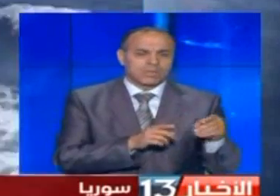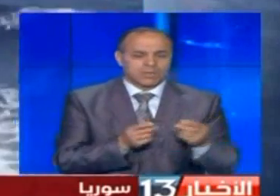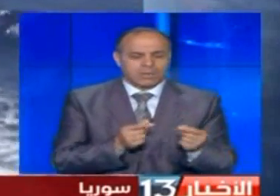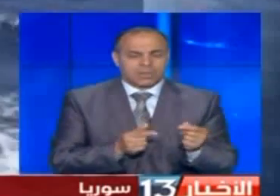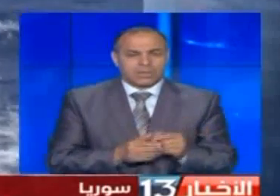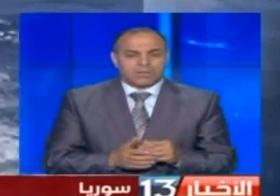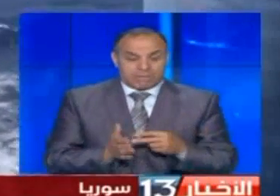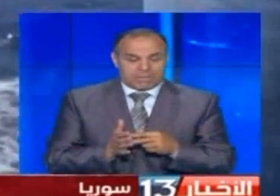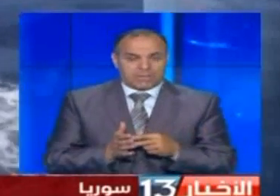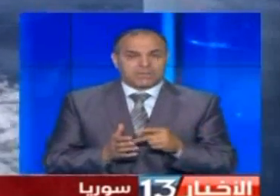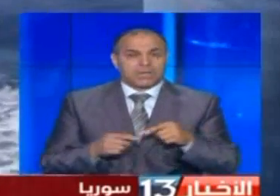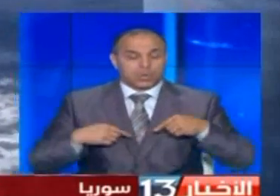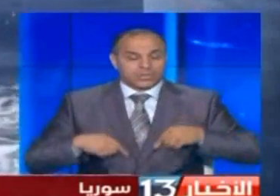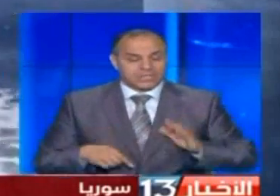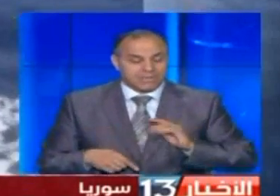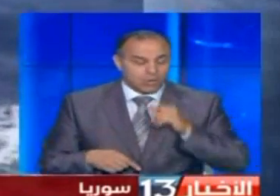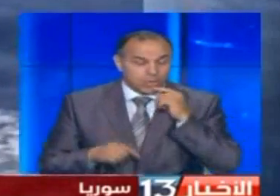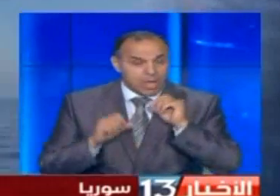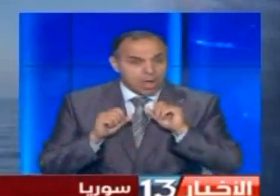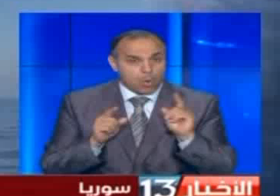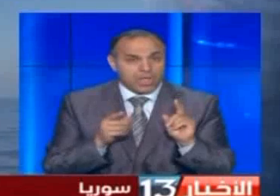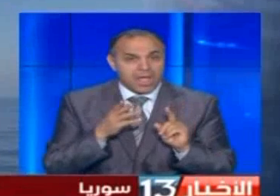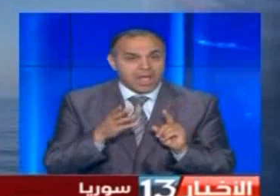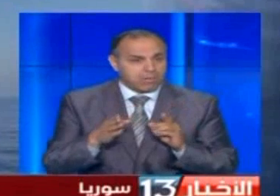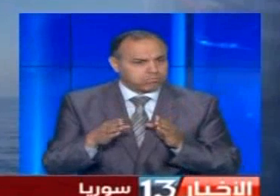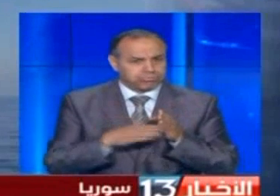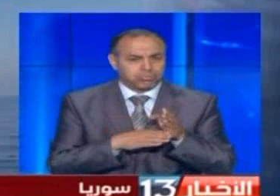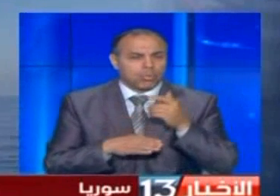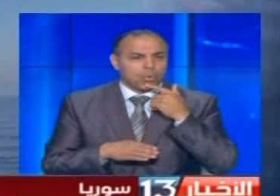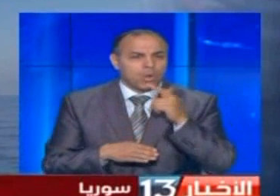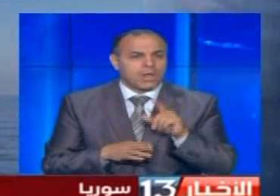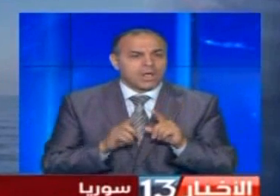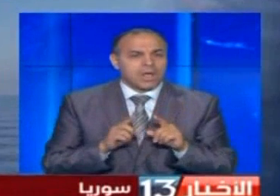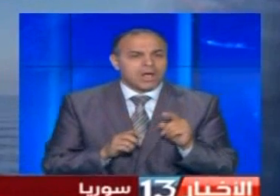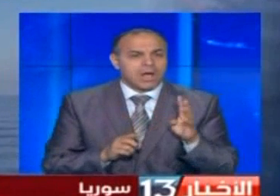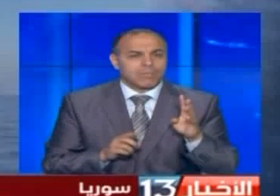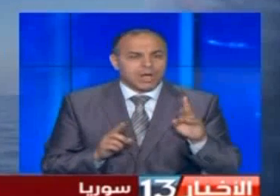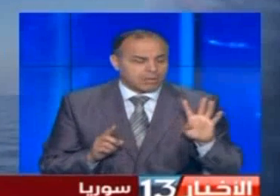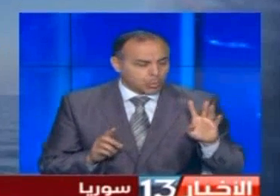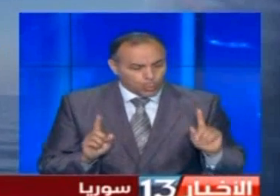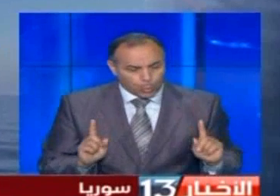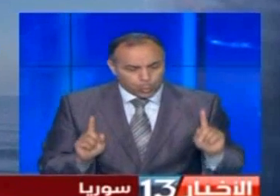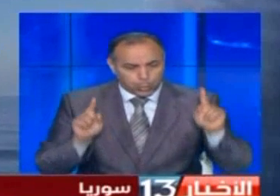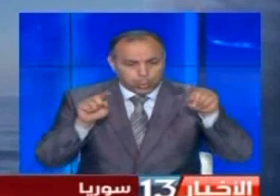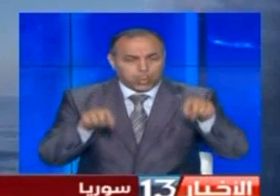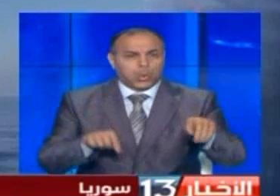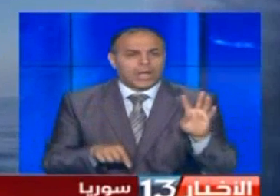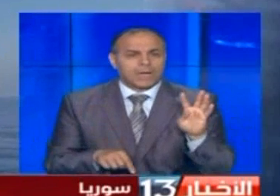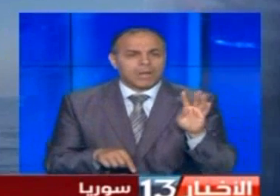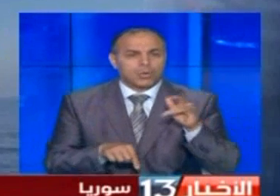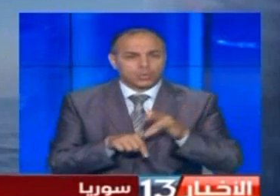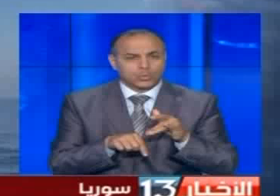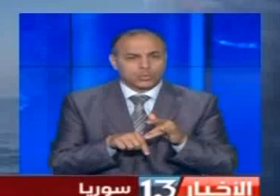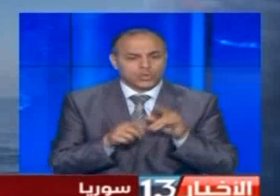الرقة. وزارة الدفاع الروسية أوضحت أن هذه العملية التي استعملت خلالها 4 صواريخ من طراز كاليبر أصابت